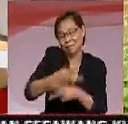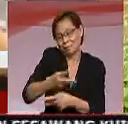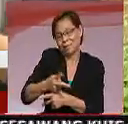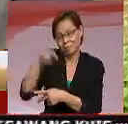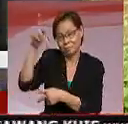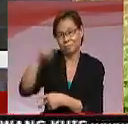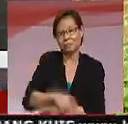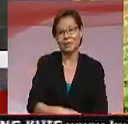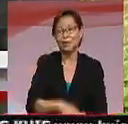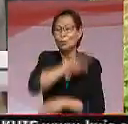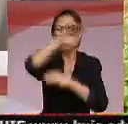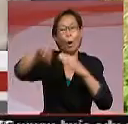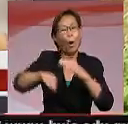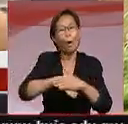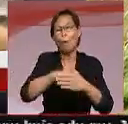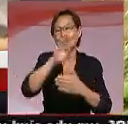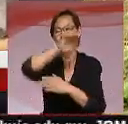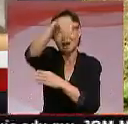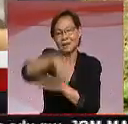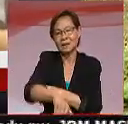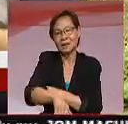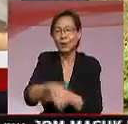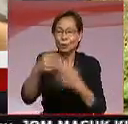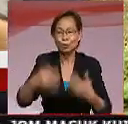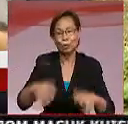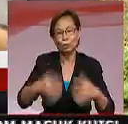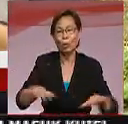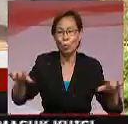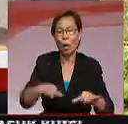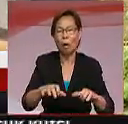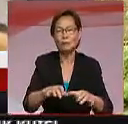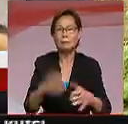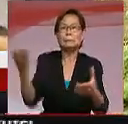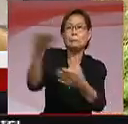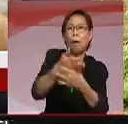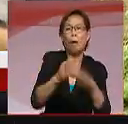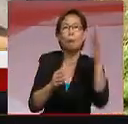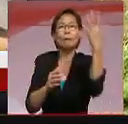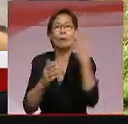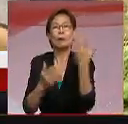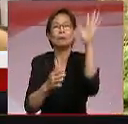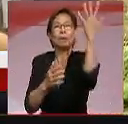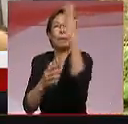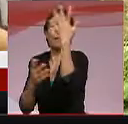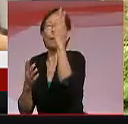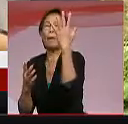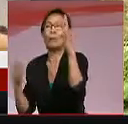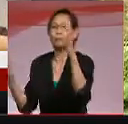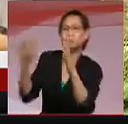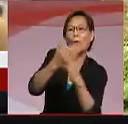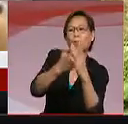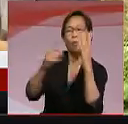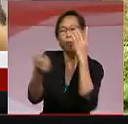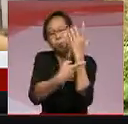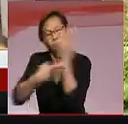mana kesemua gajah-gajah ini didakwa telah melakukan pencerobohan terhadap tanaman Felda itu sendiri dan